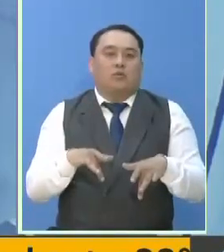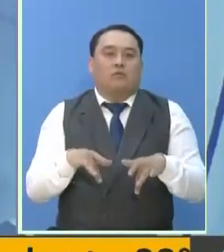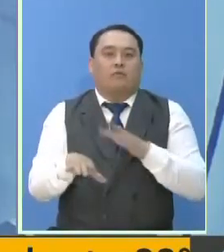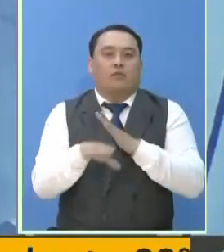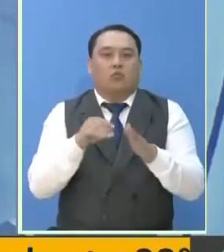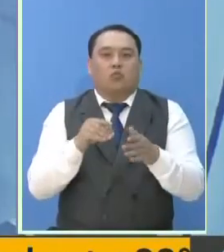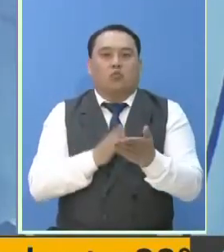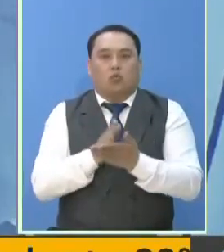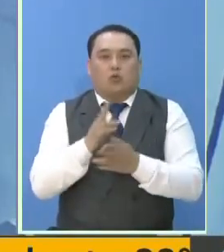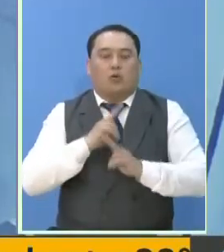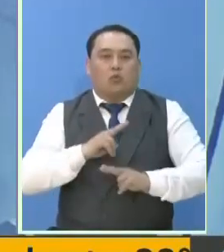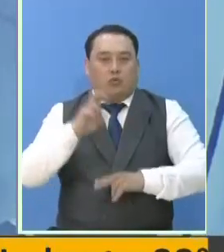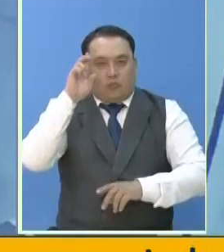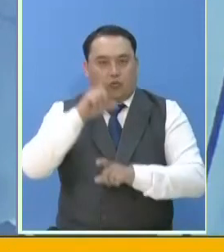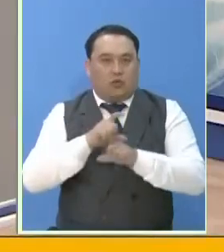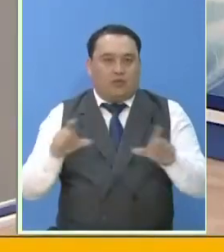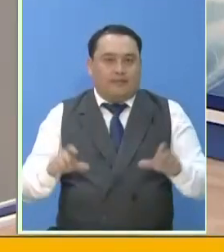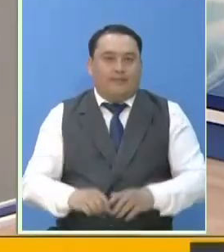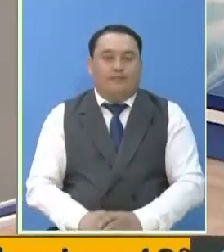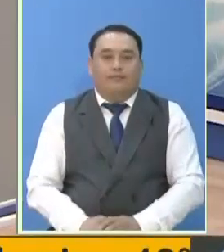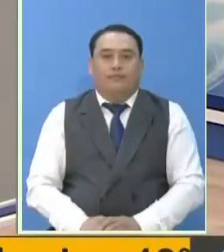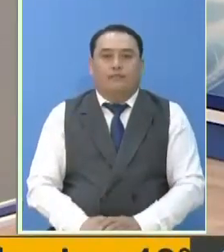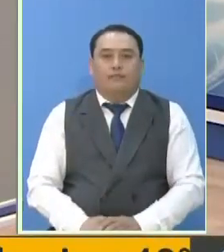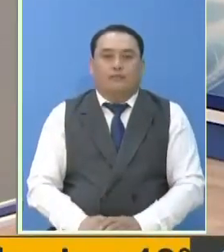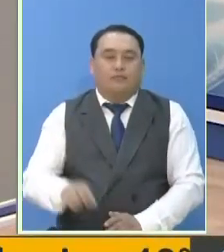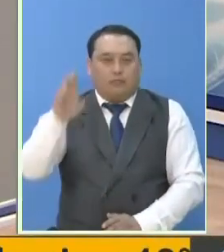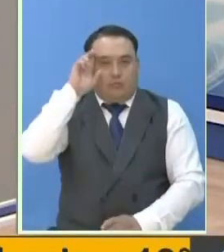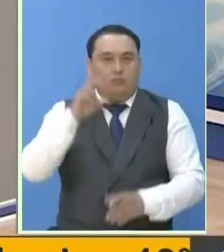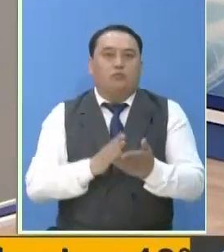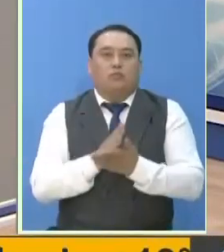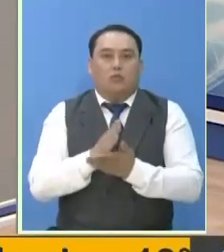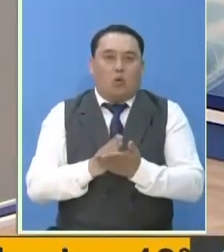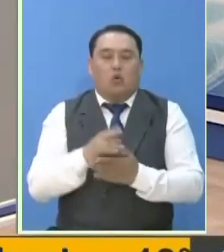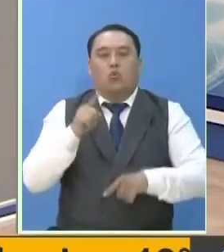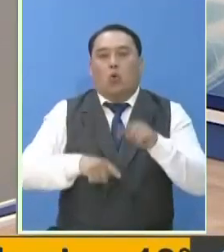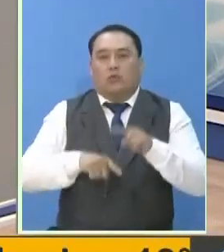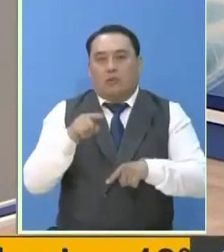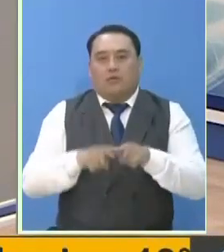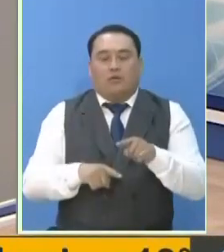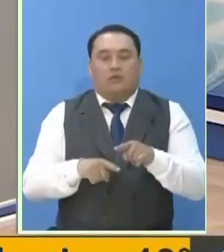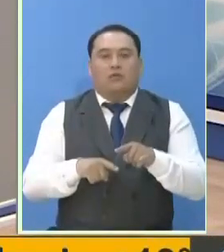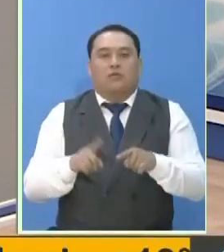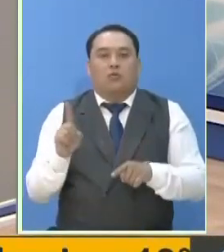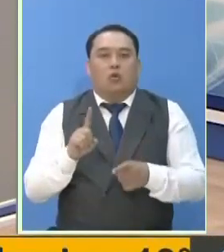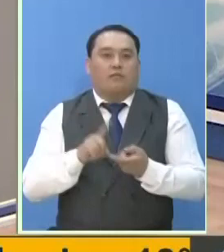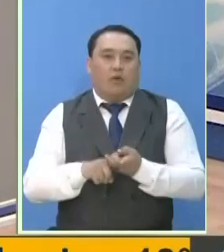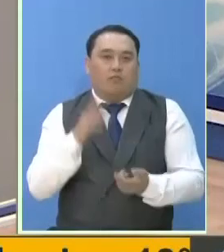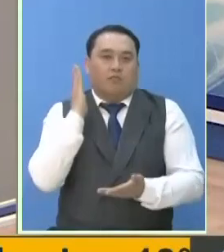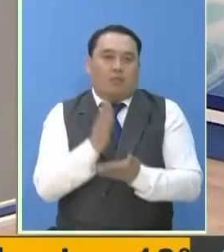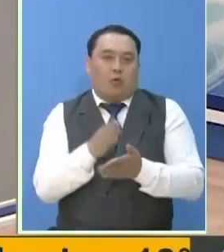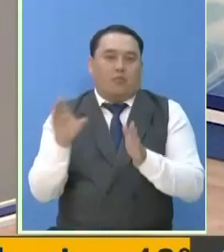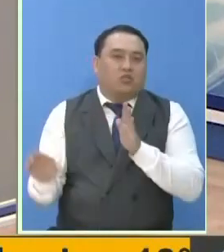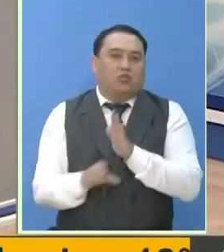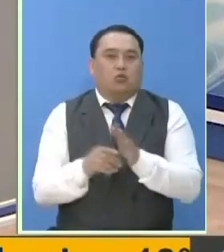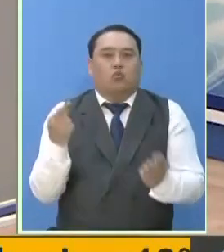занять другую позицию в другом государственном органе. Тем не менее, государственные служащие могут быть родственниками, но не являясь в прямом подчинении